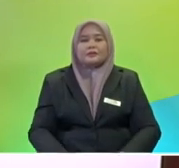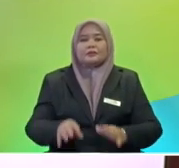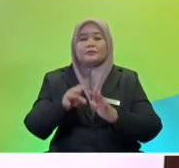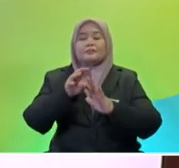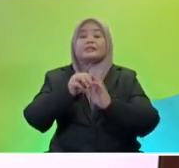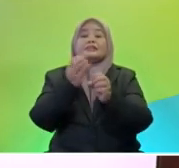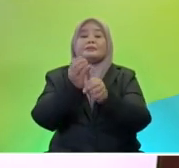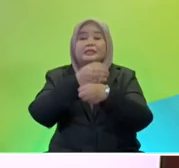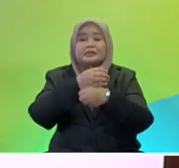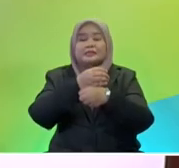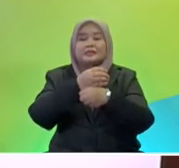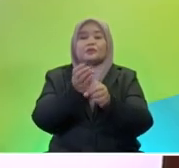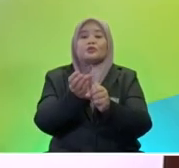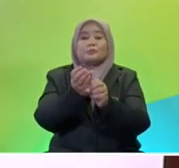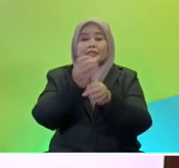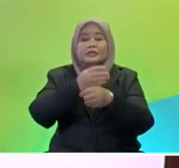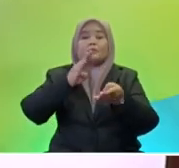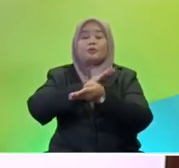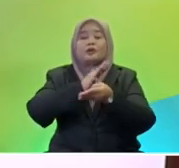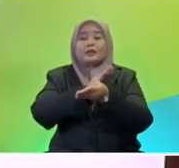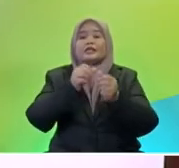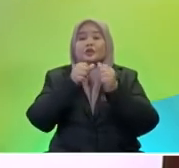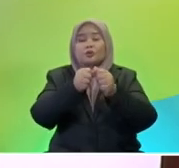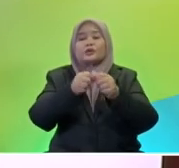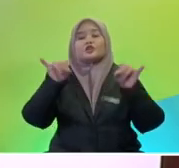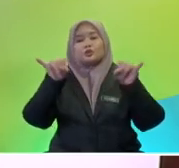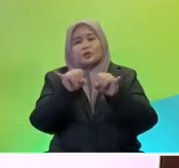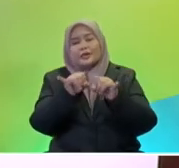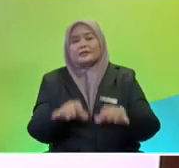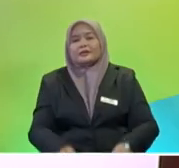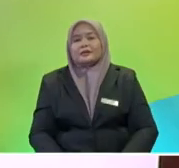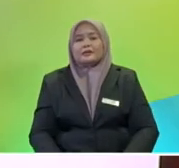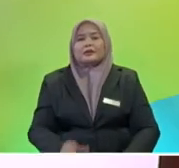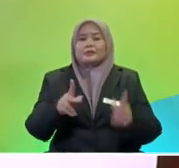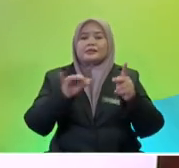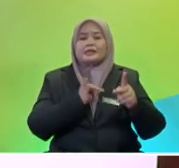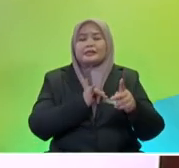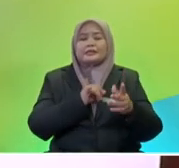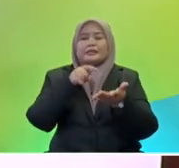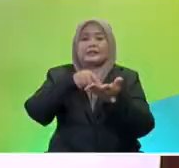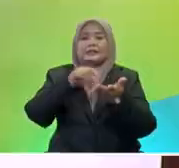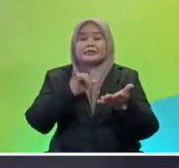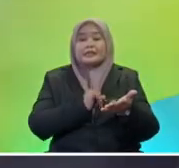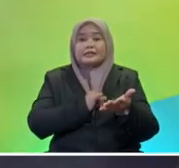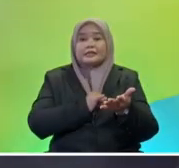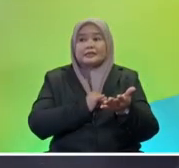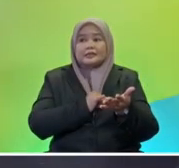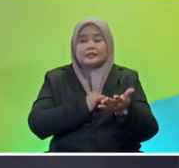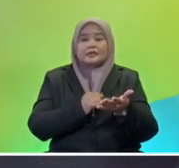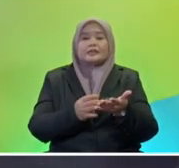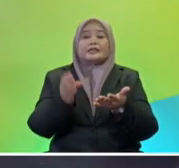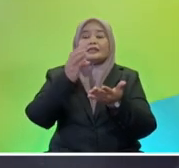mencipta Nah ya mencipta barang berikut dan mengikut kesesuaian kalau saya sebenarnya ini saya cetak untuk